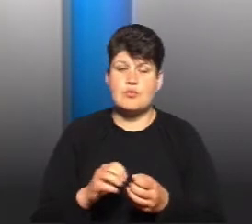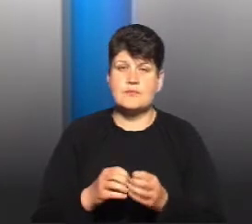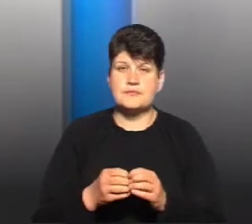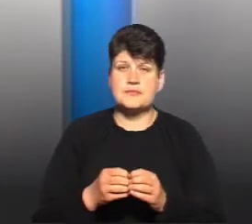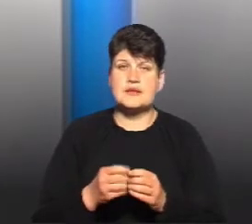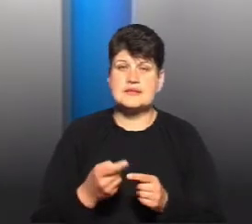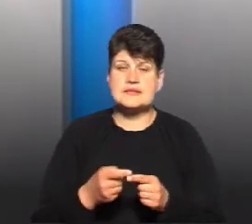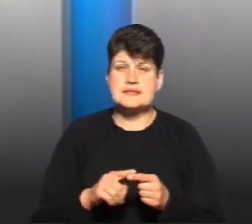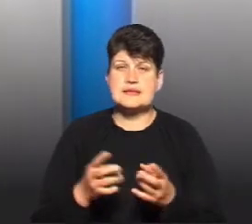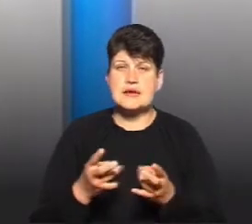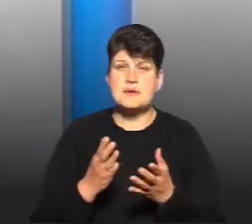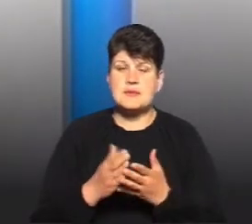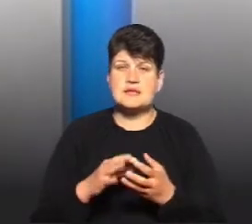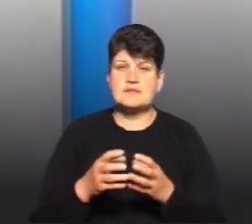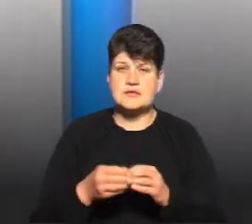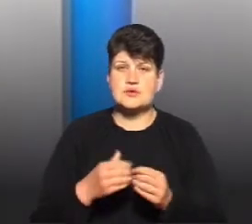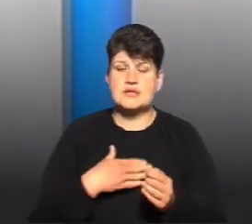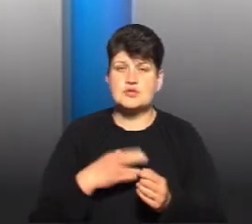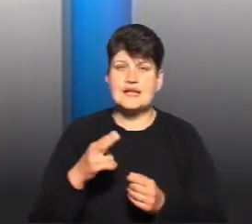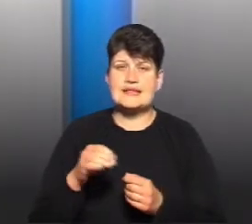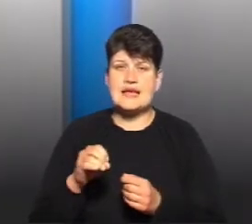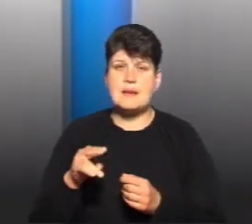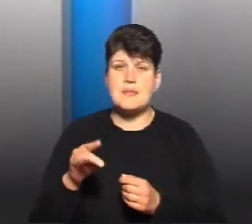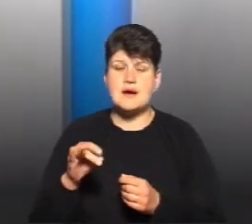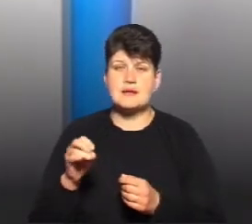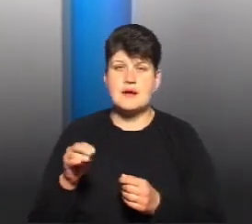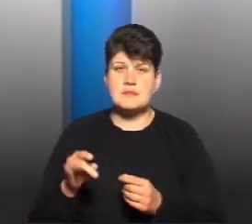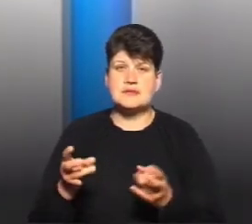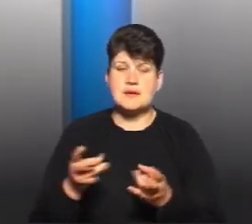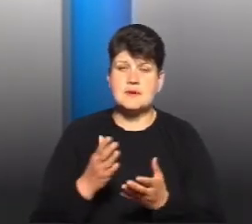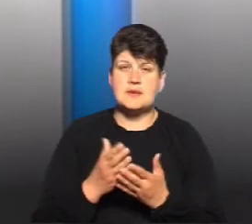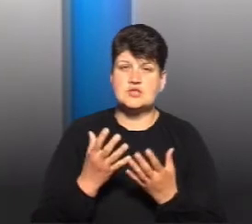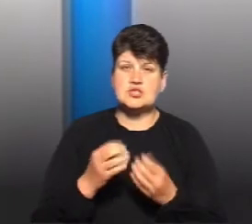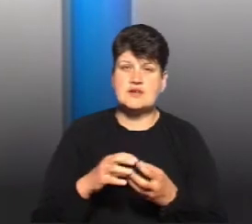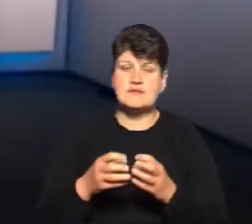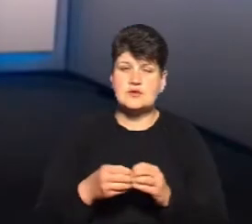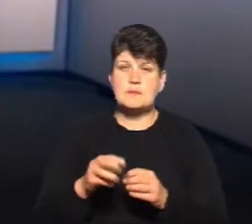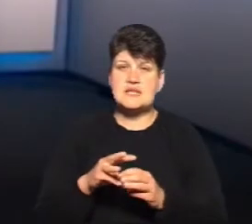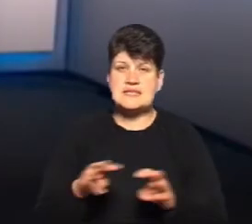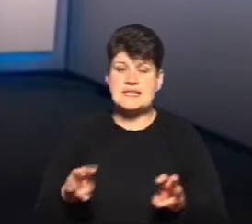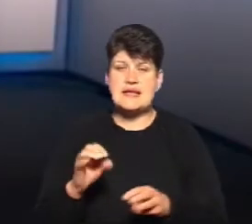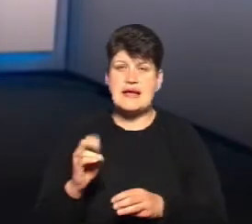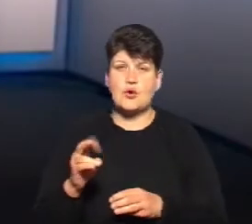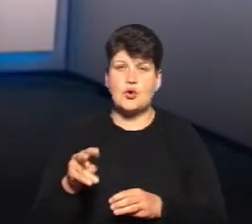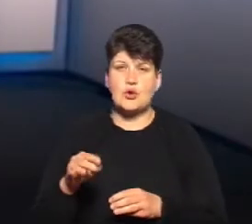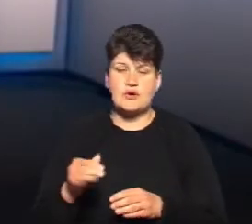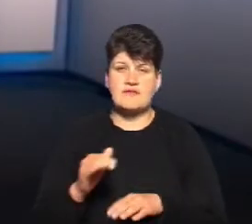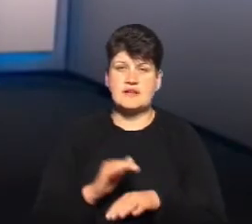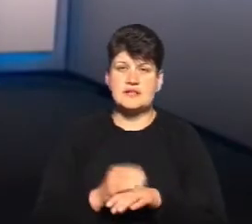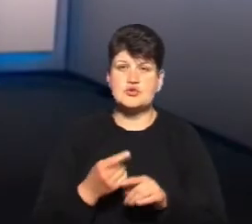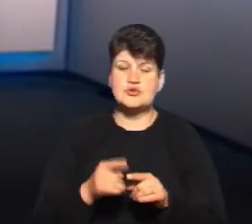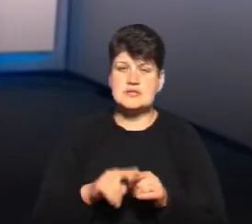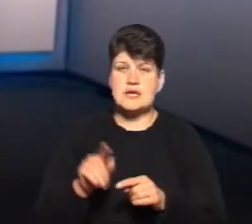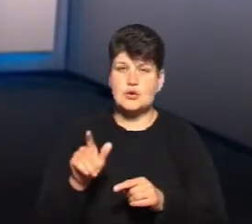нашого департаменту екології Тернопільської обласної адміністрації, необхідно мати ще висновок Міністерства екології. Тобто, фактично, це людина має мати